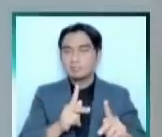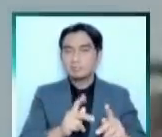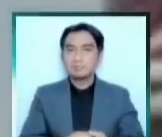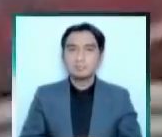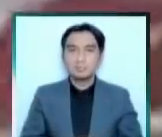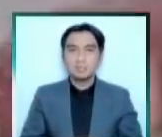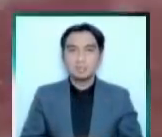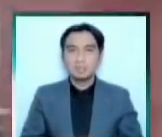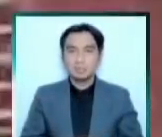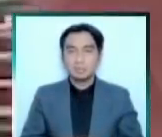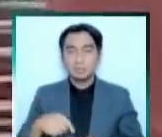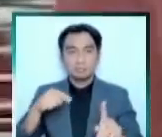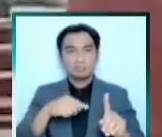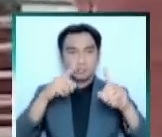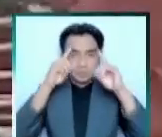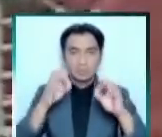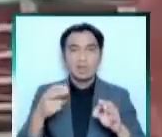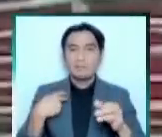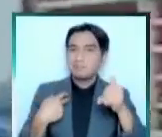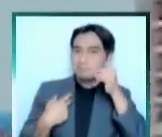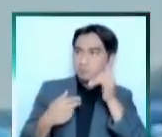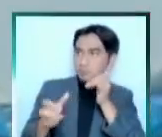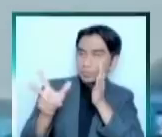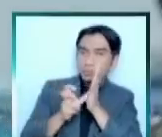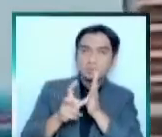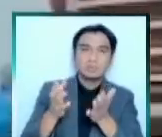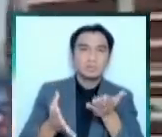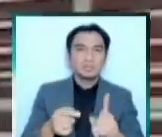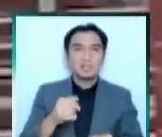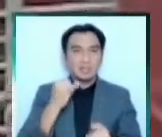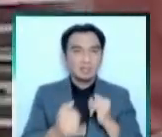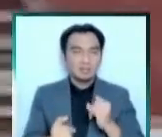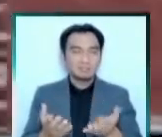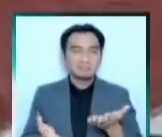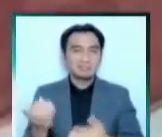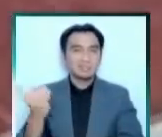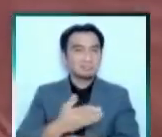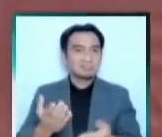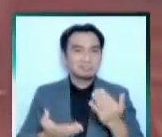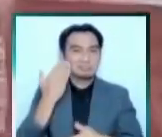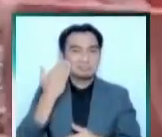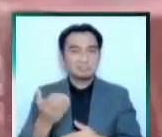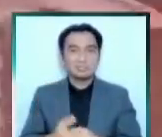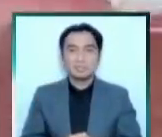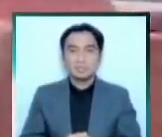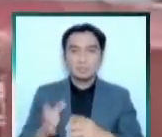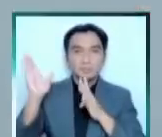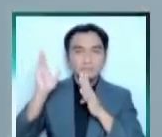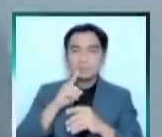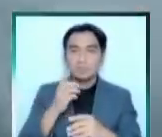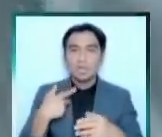Naisip daw noon ni Nadia na kumuha ng video, baka yun na ang kanilang katapusan. The first, malakas yung hangin, malakas. Tapos yung